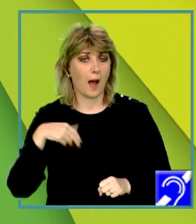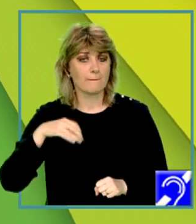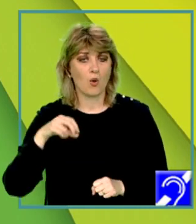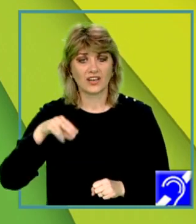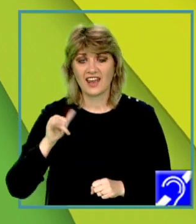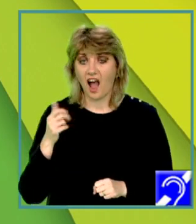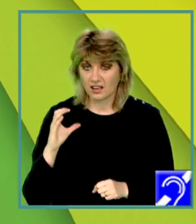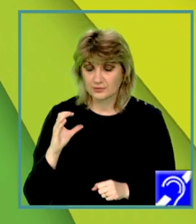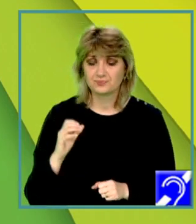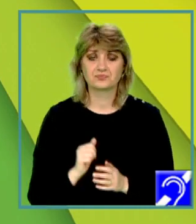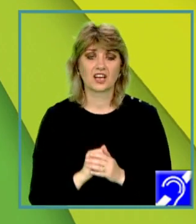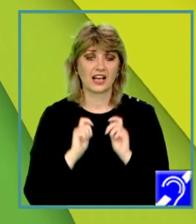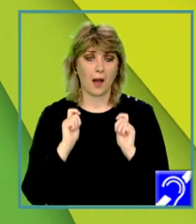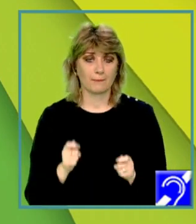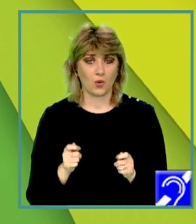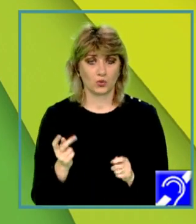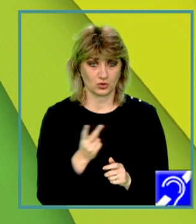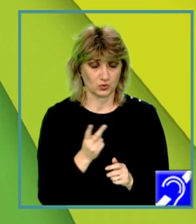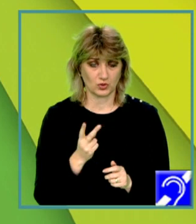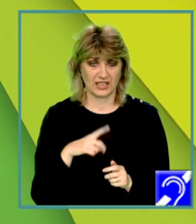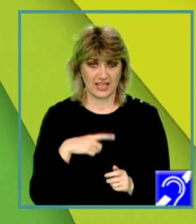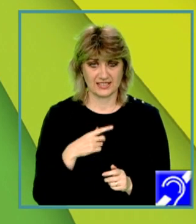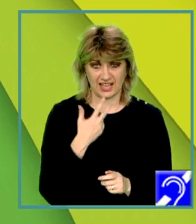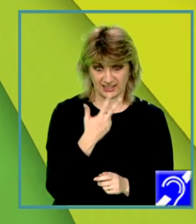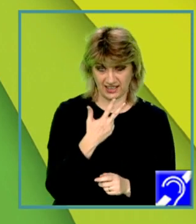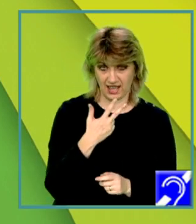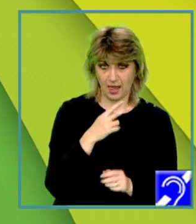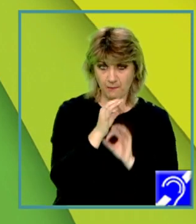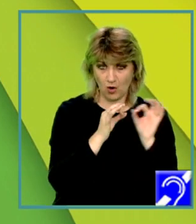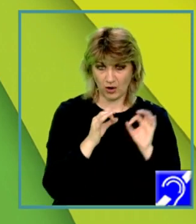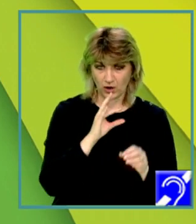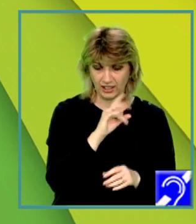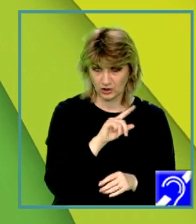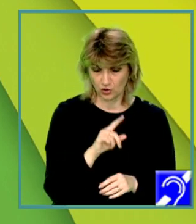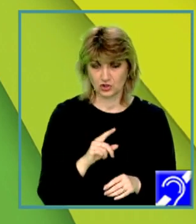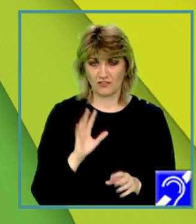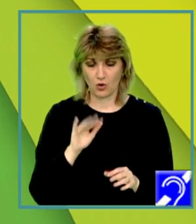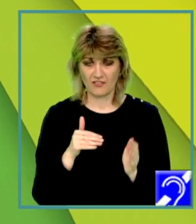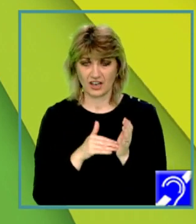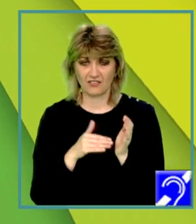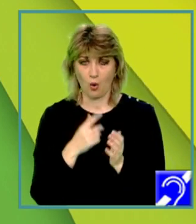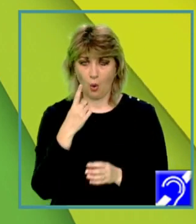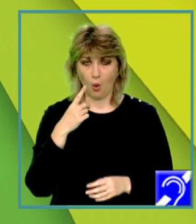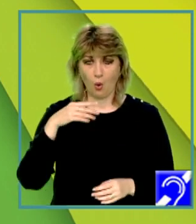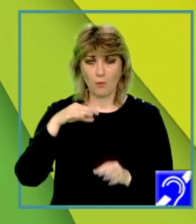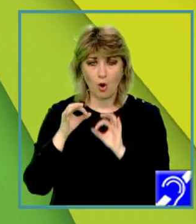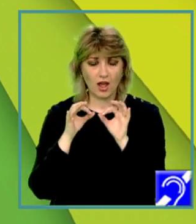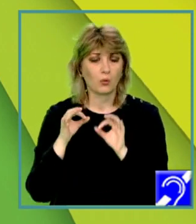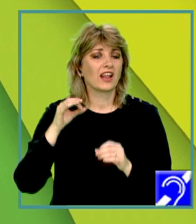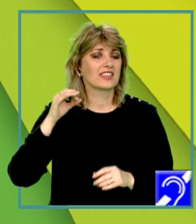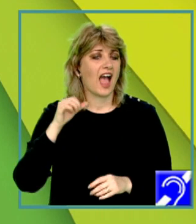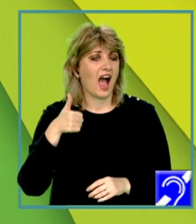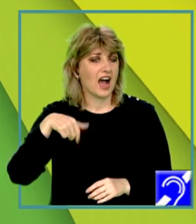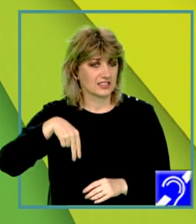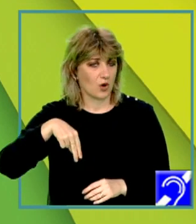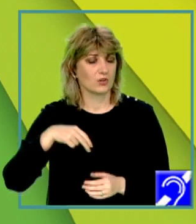dintre reactanți este următorul trei molecule de hidrogen vor avea nevoie de o moleculă de azot pentru a reacționa și